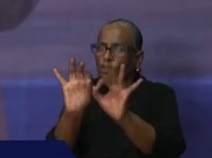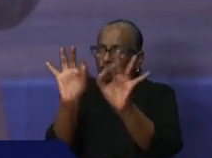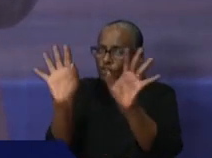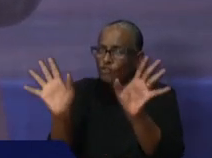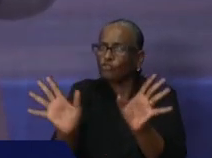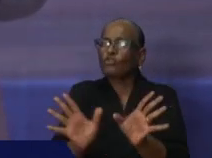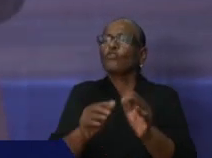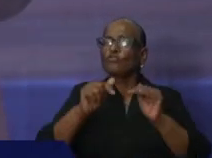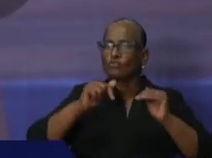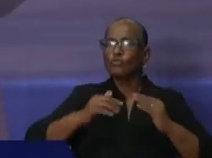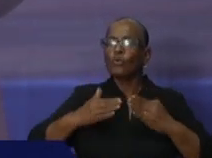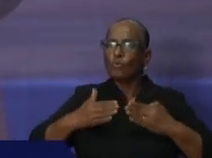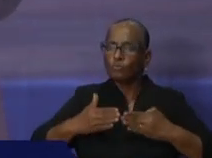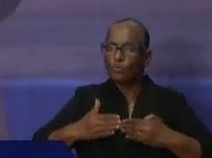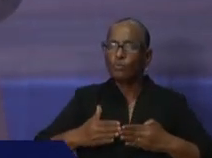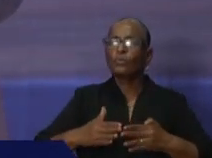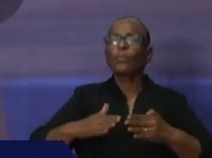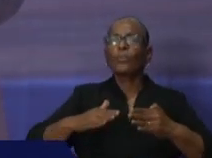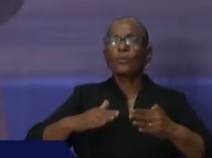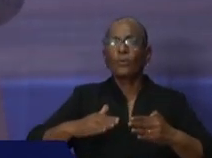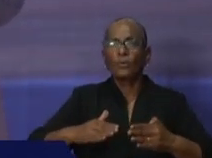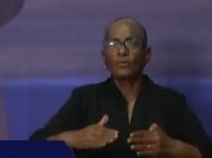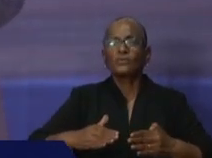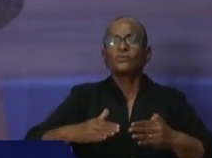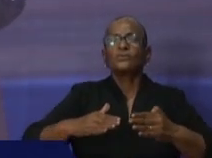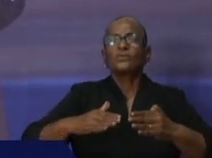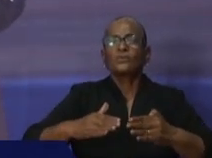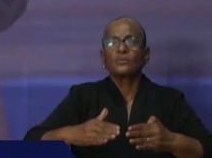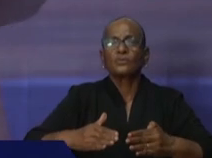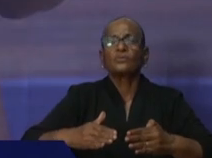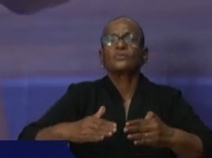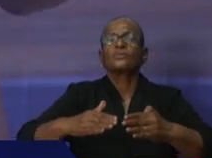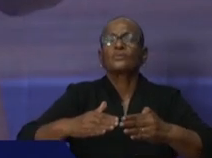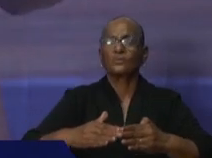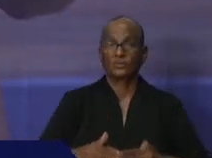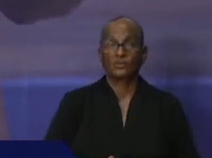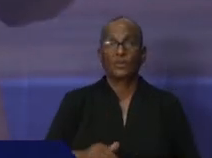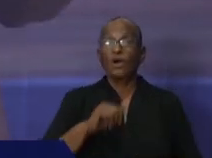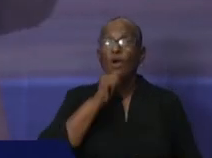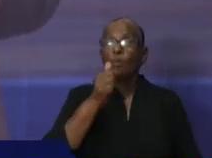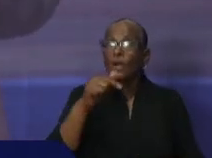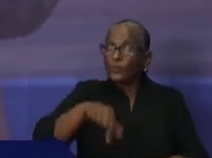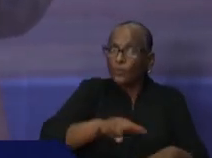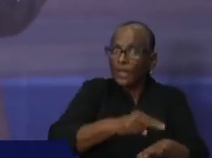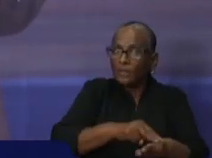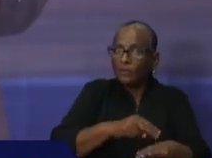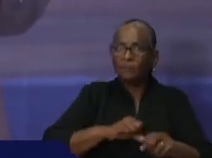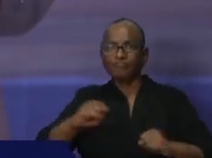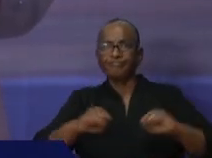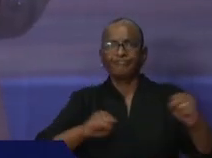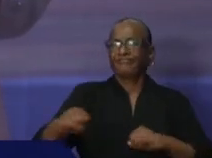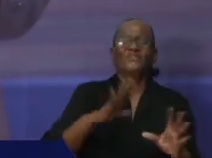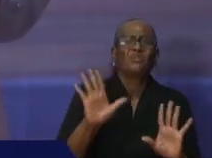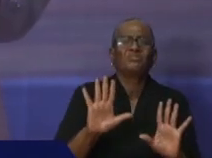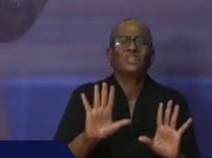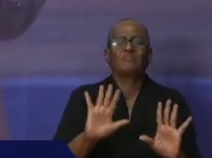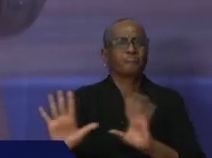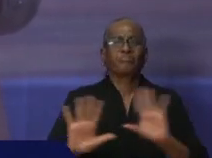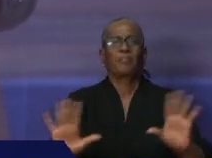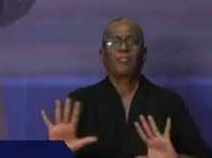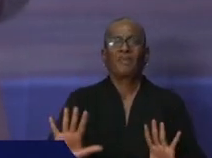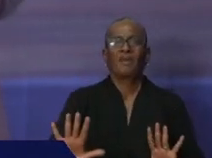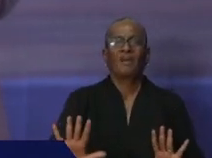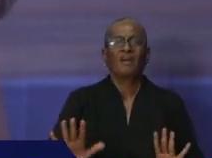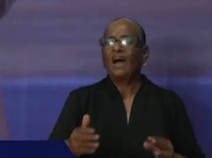in rustig vaarwater terecht gaan komen. Het enige wat we nodig hebben, no djugu djugu na boto. No